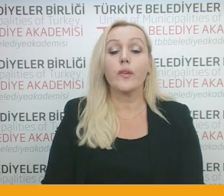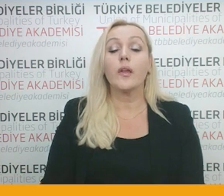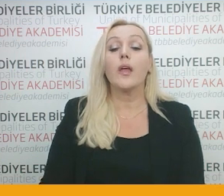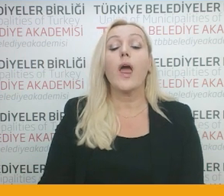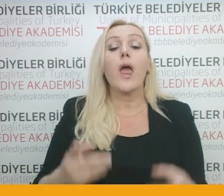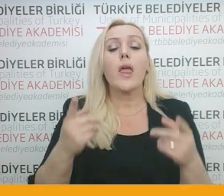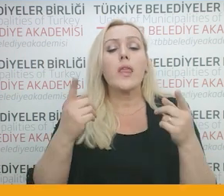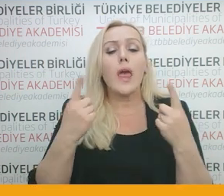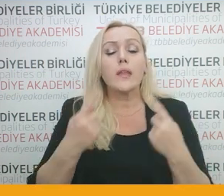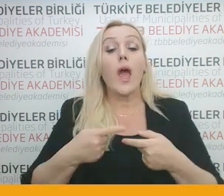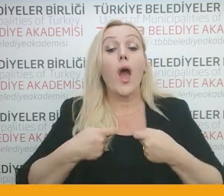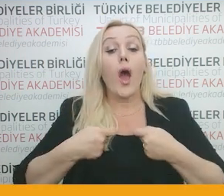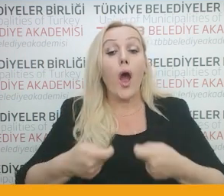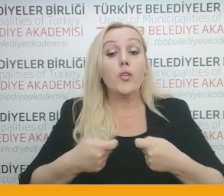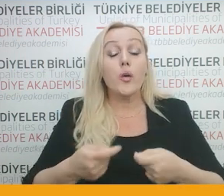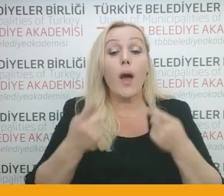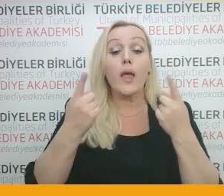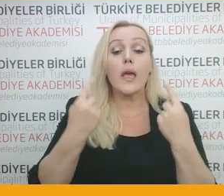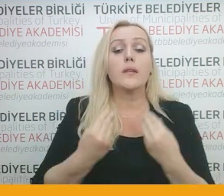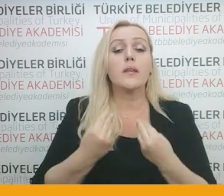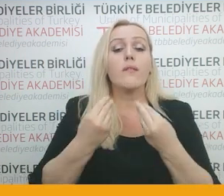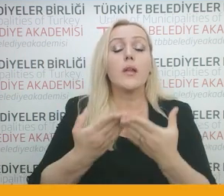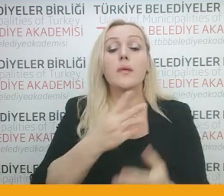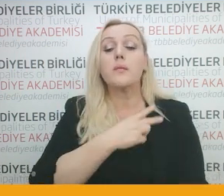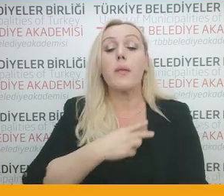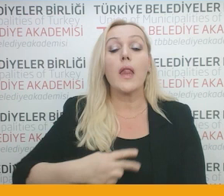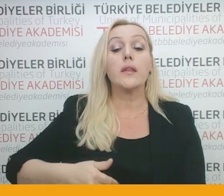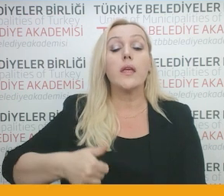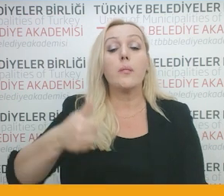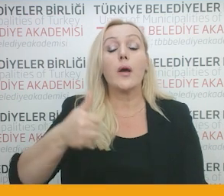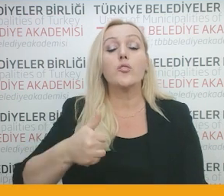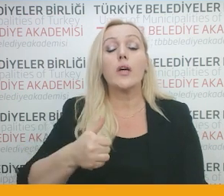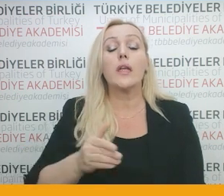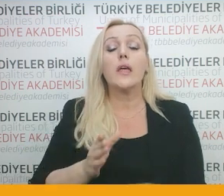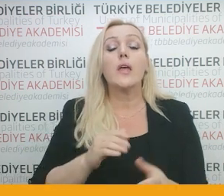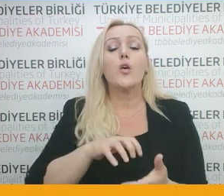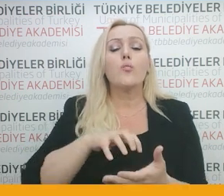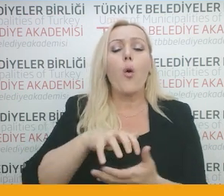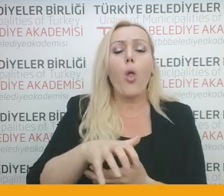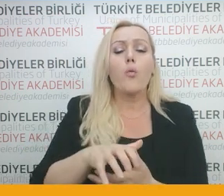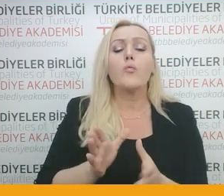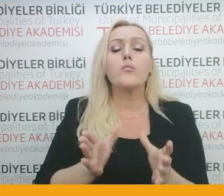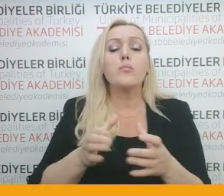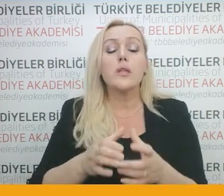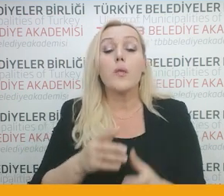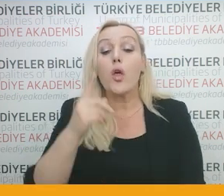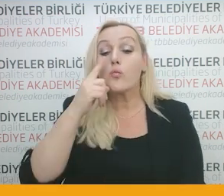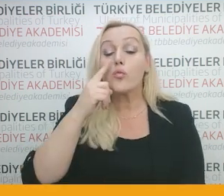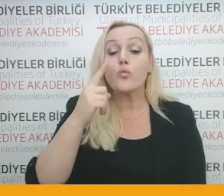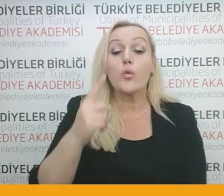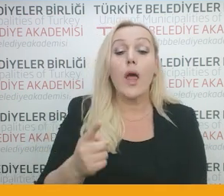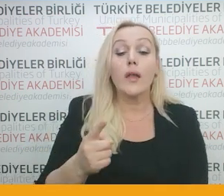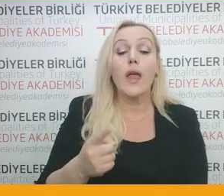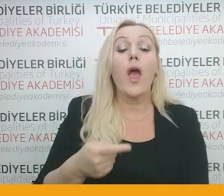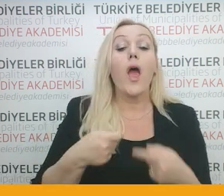Yetki devri süresinde harcama yetkisi verilmesi. Ne dedik? Belediye başkanı birim müdürlerine